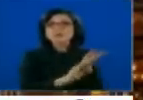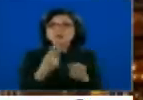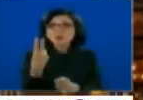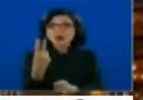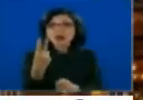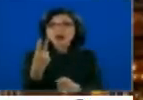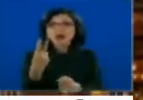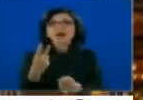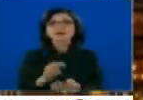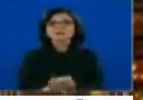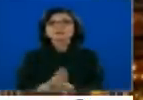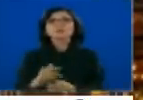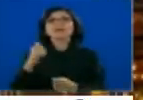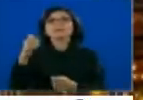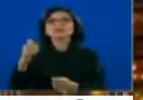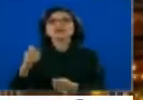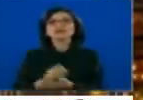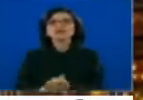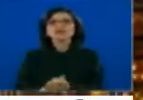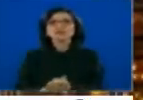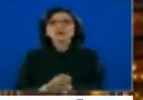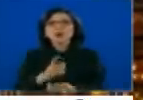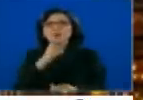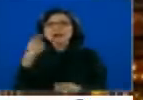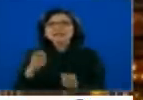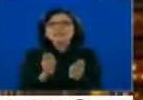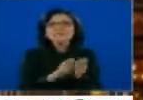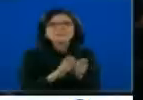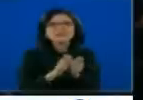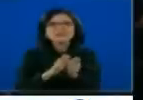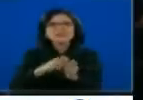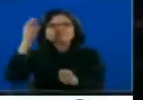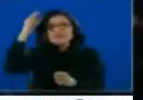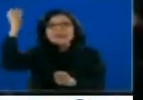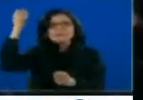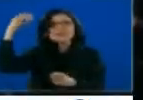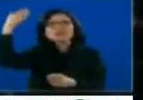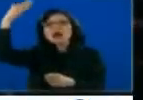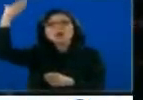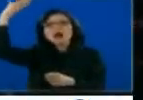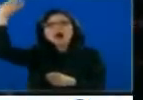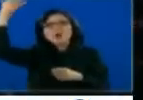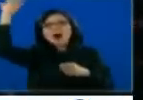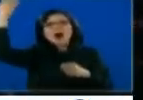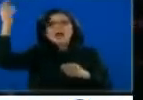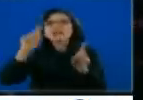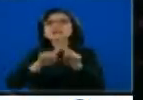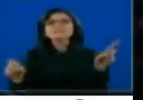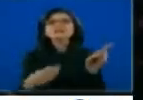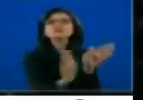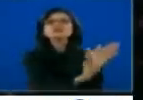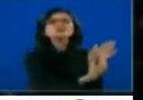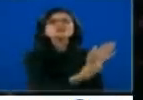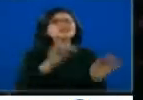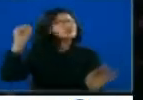lebih hebat lagi ya pandai membikin satu opini di awang-awang tetapi bukti-buktinya